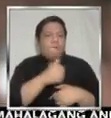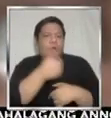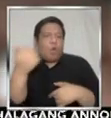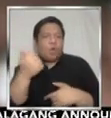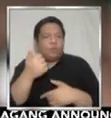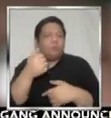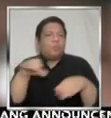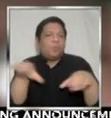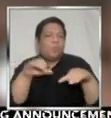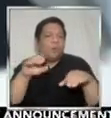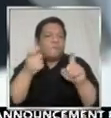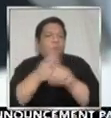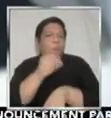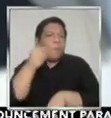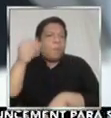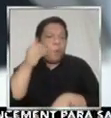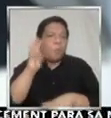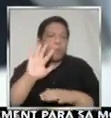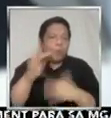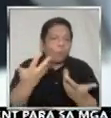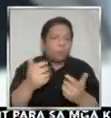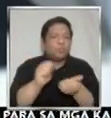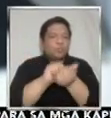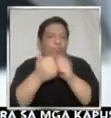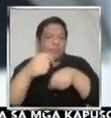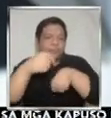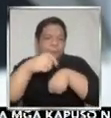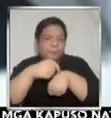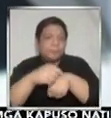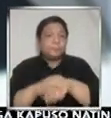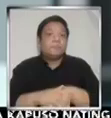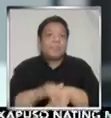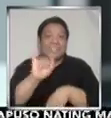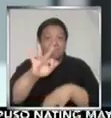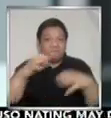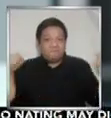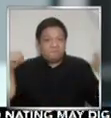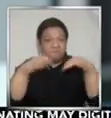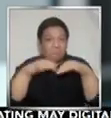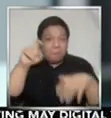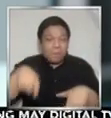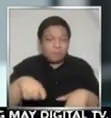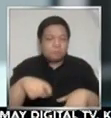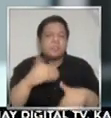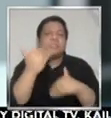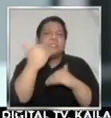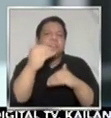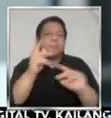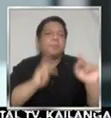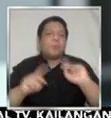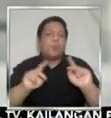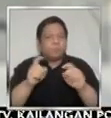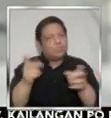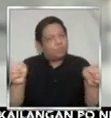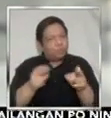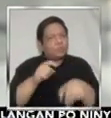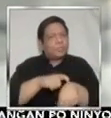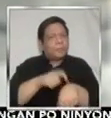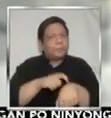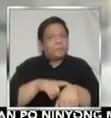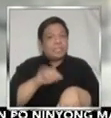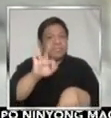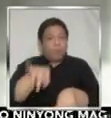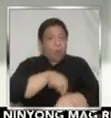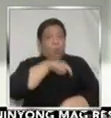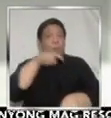ng work from home at shifting. Kung kailangan magtipon, limitahan daw ang dadalo at iklian ito. Para sa mahabang meeting, gumamit daw